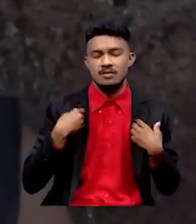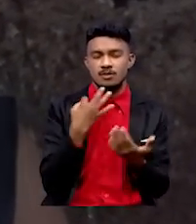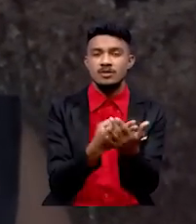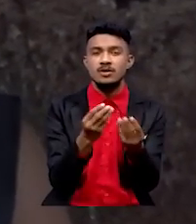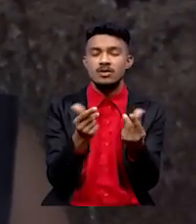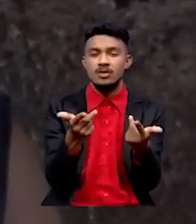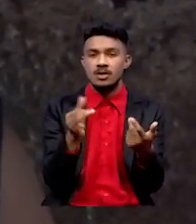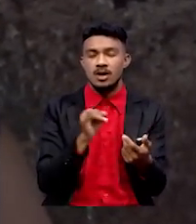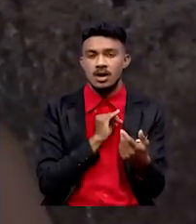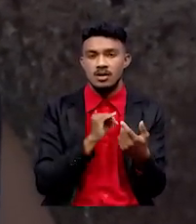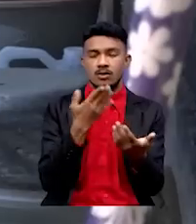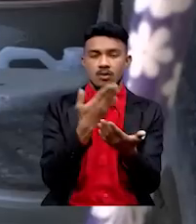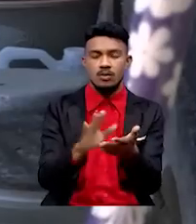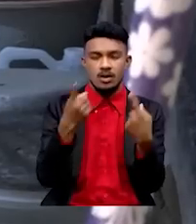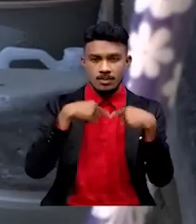lori batasi